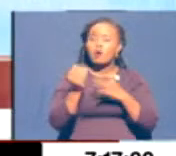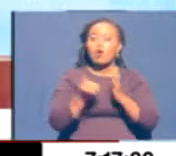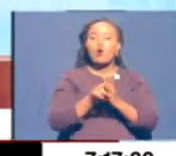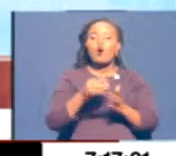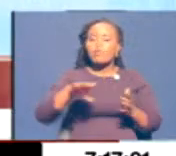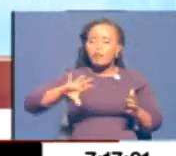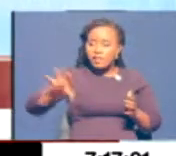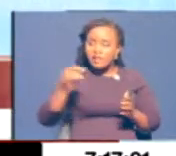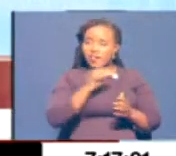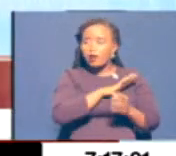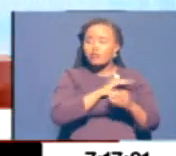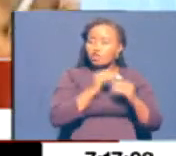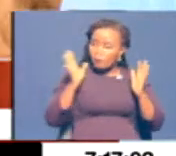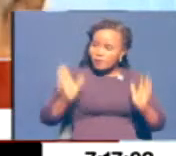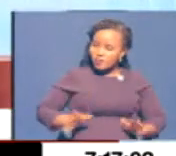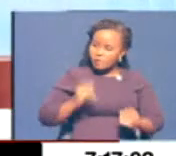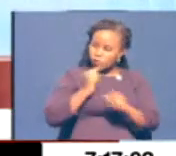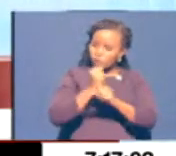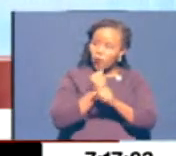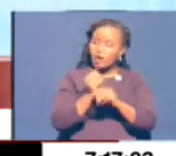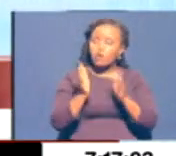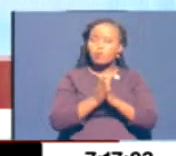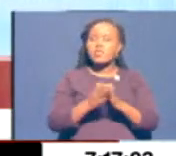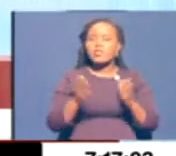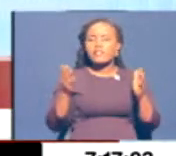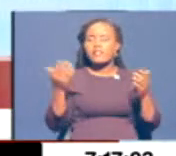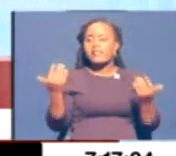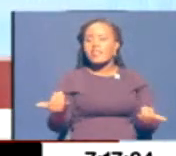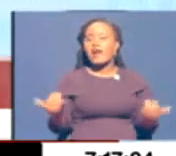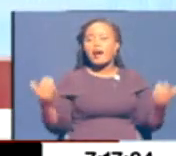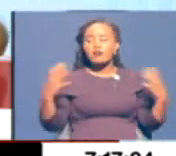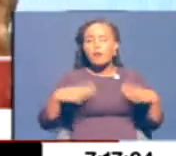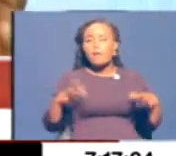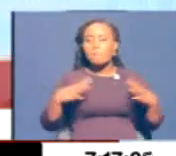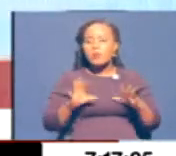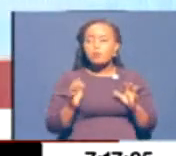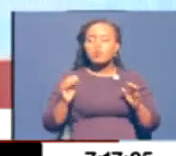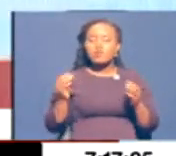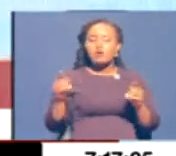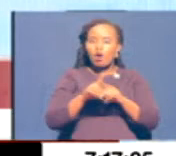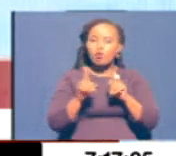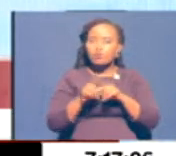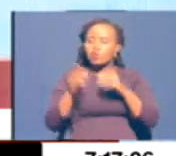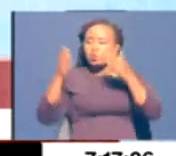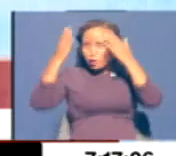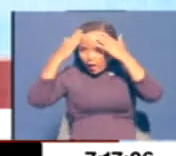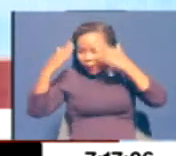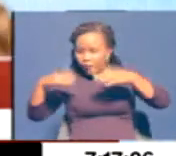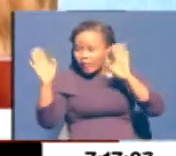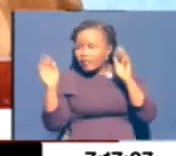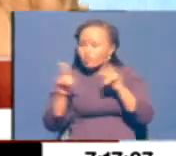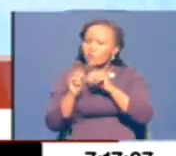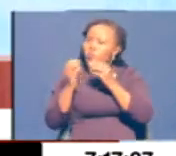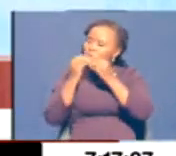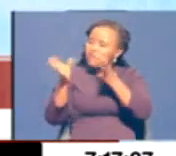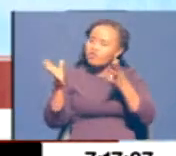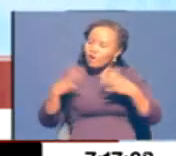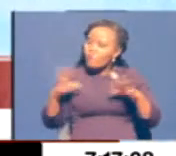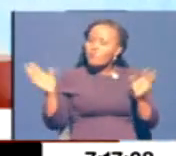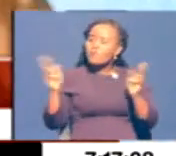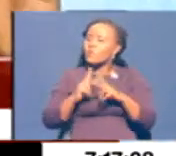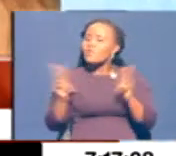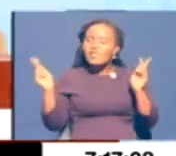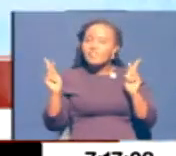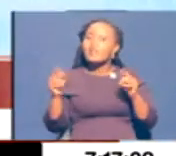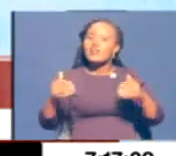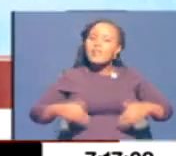with these young people to preach peace across the country, to talk to their fellow young people, to avoid being misused and